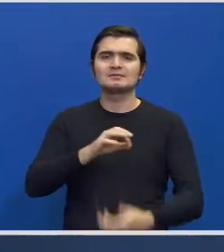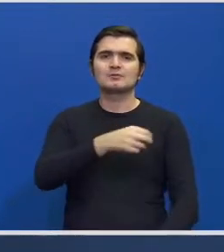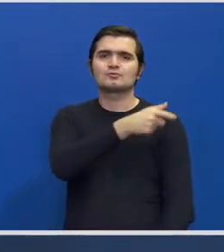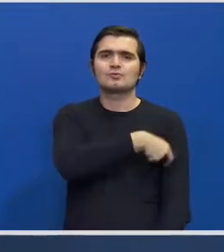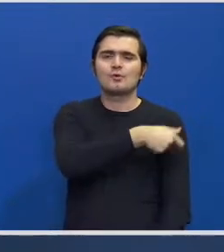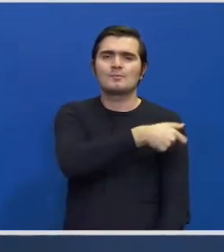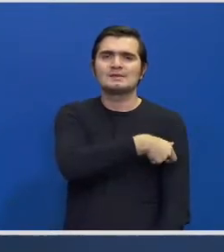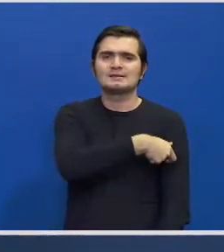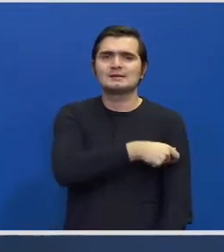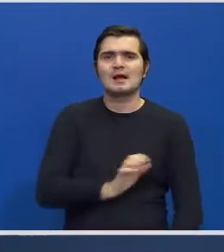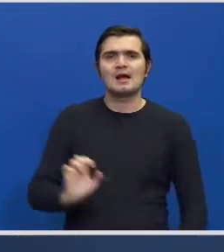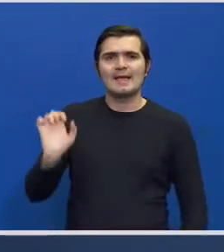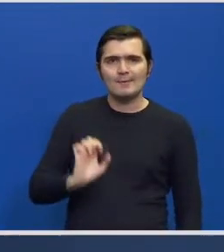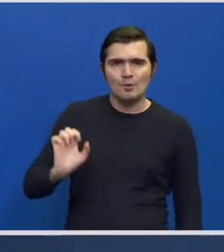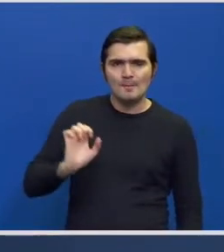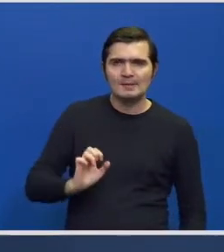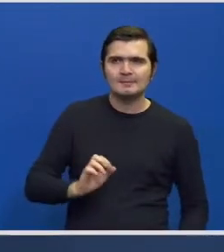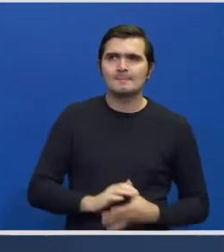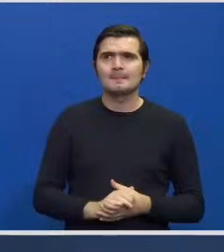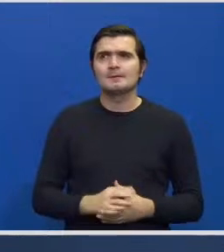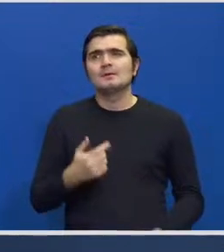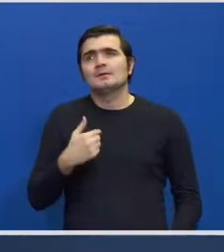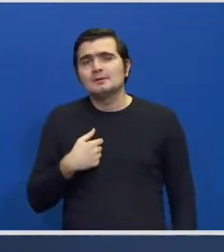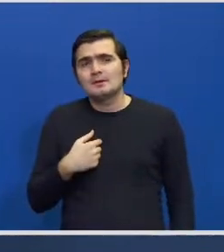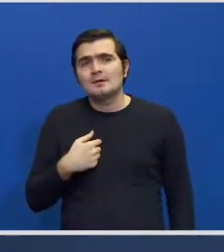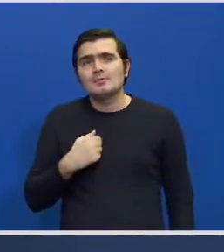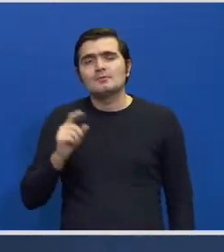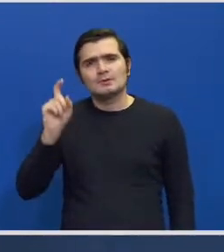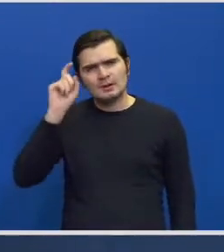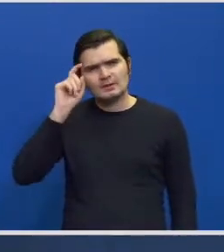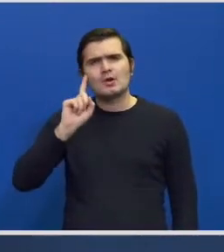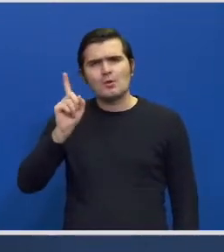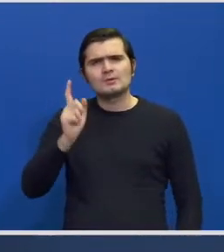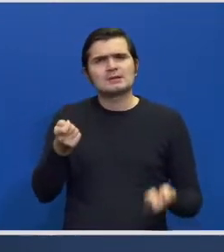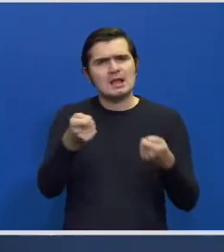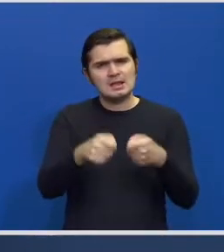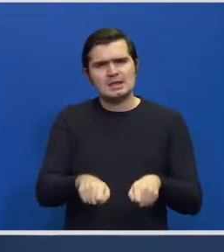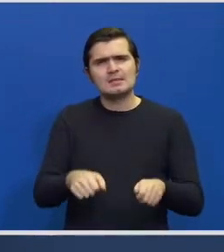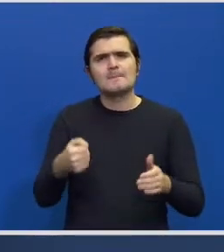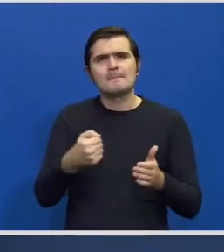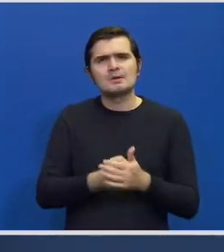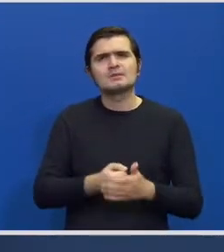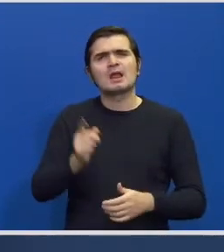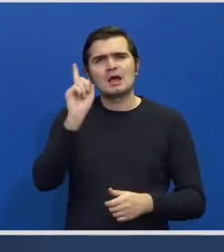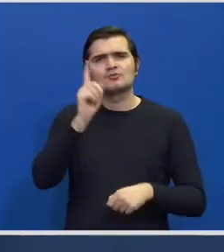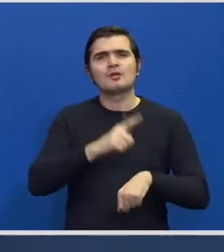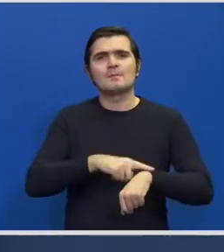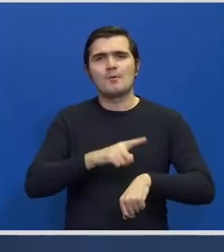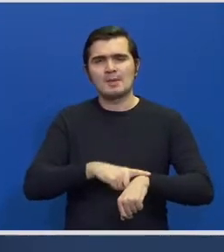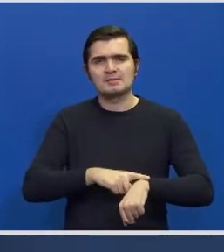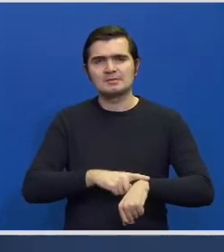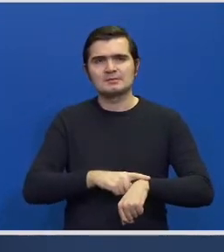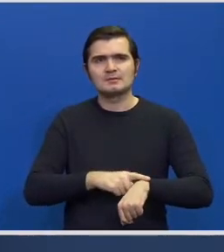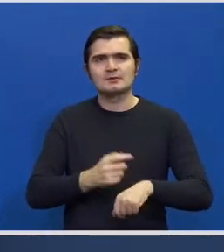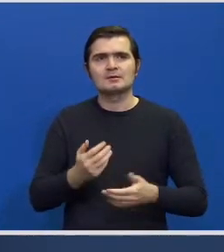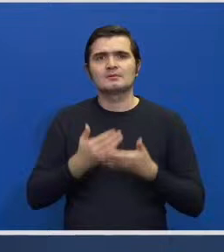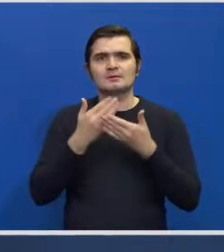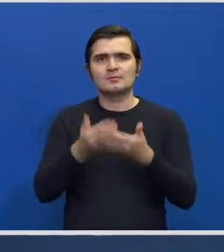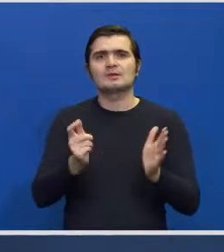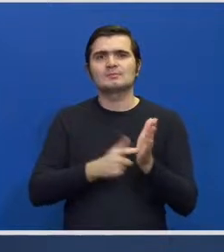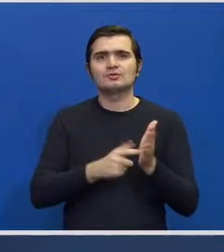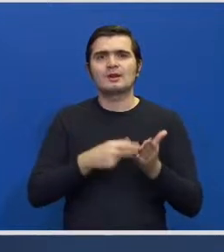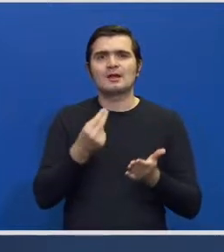sensibil în relația cu Comisia Europeană, dar eu cred că îl închidem până la momentul la care